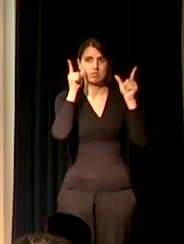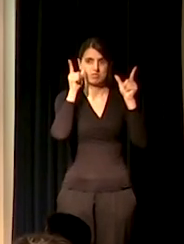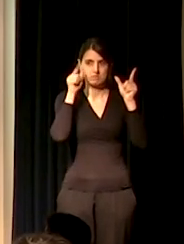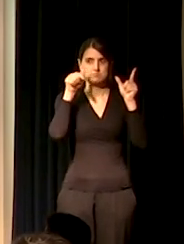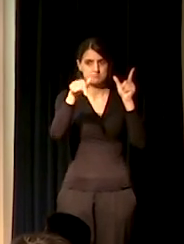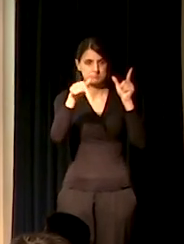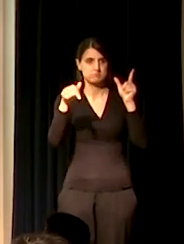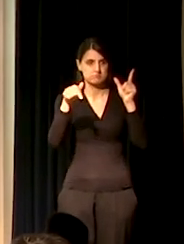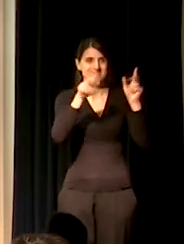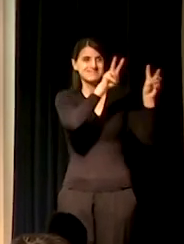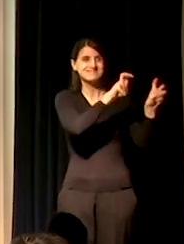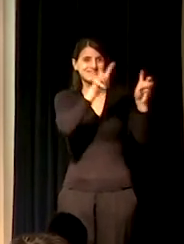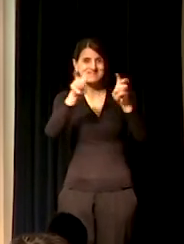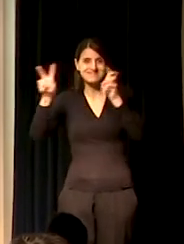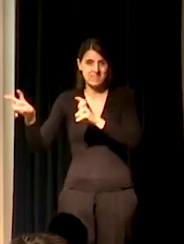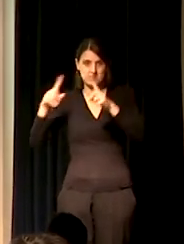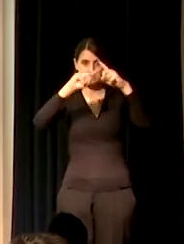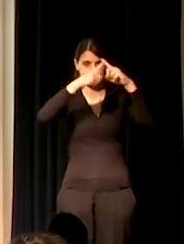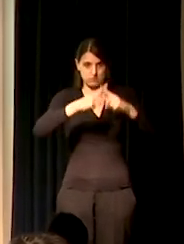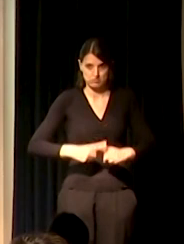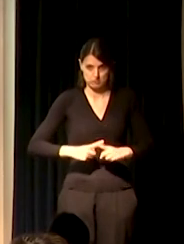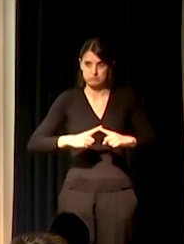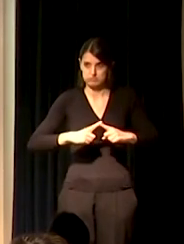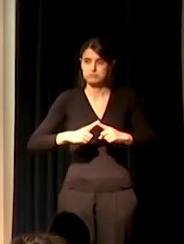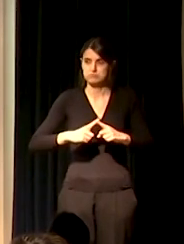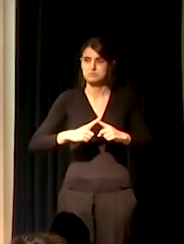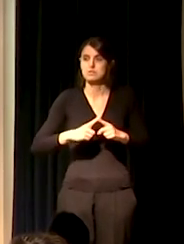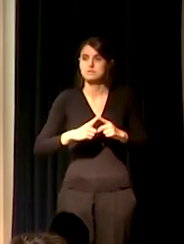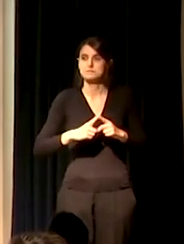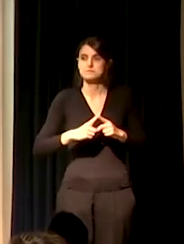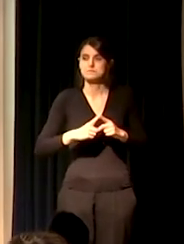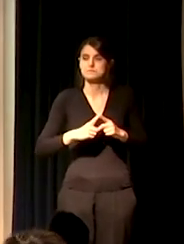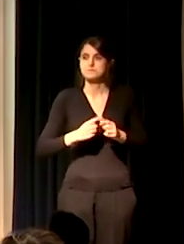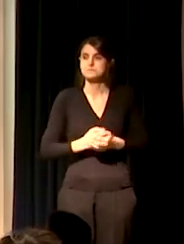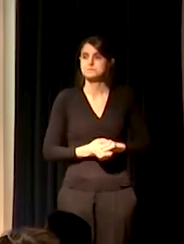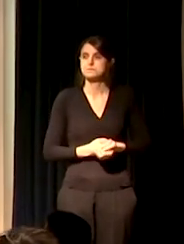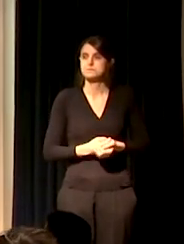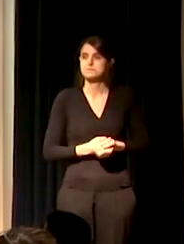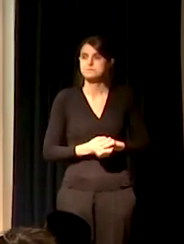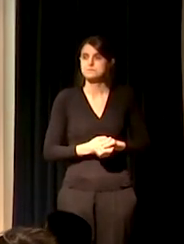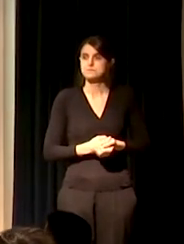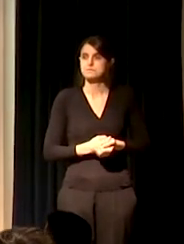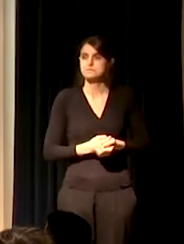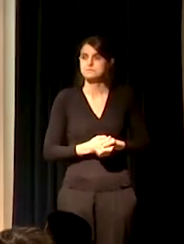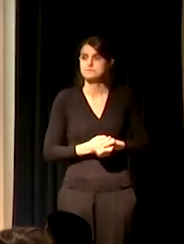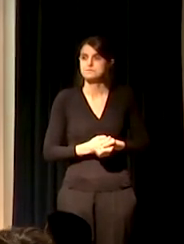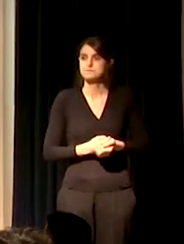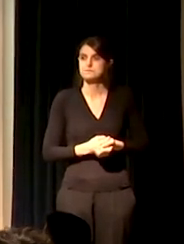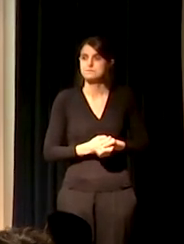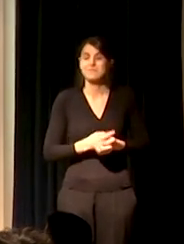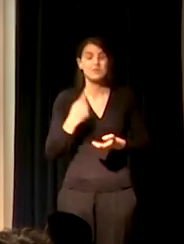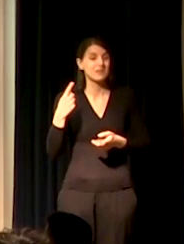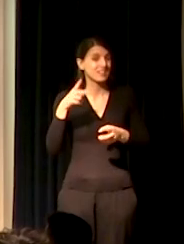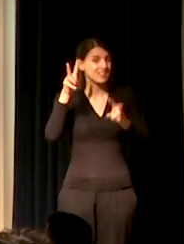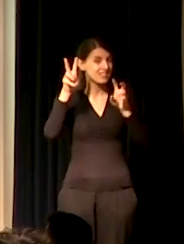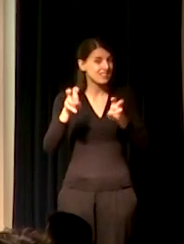aquesta interseccionalitat que parlem ara, últimament, perquè la veritat és que jo crec que és un